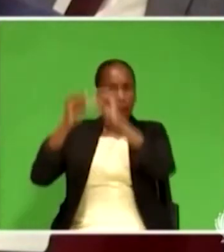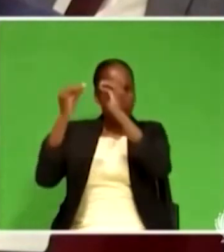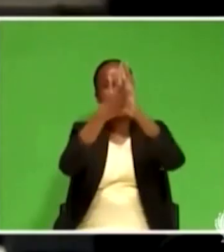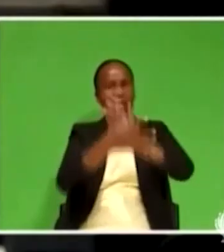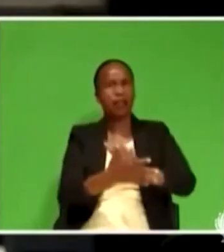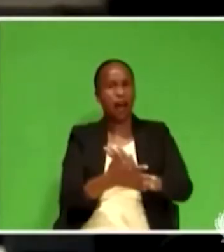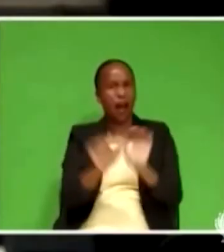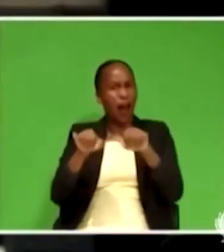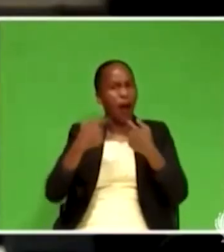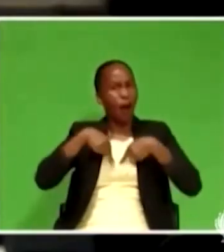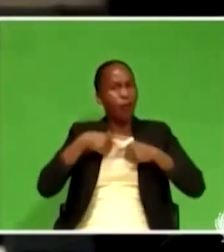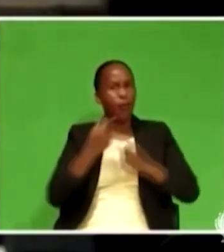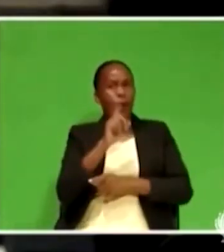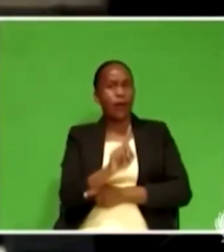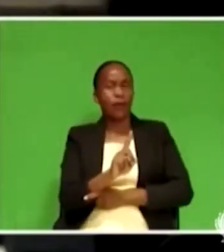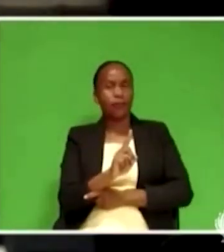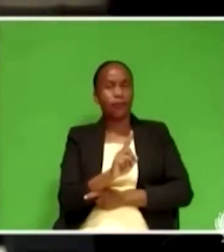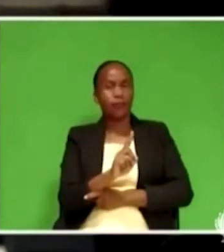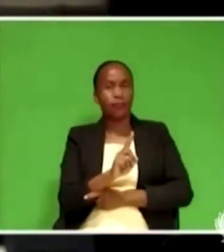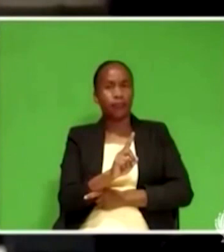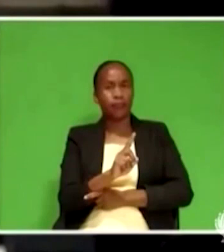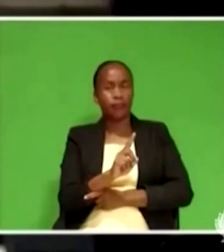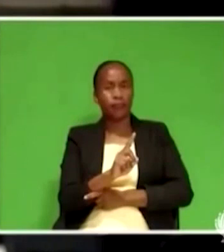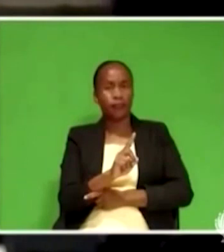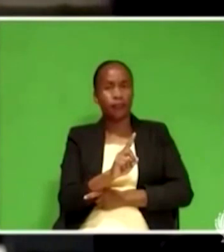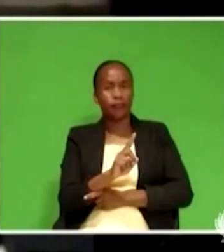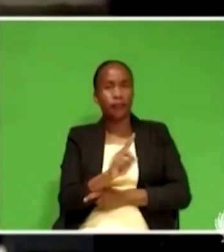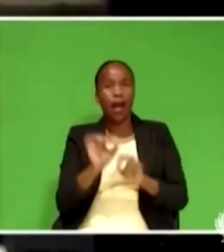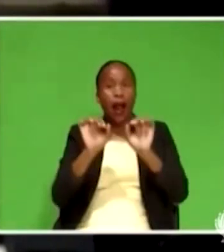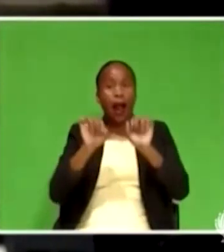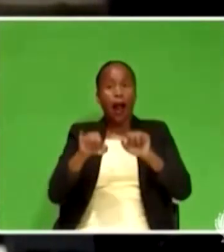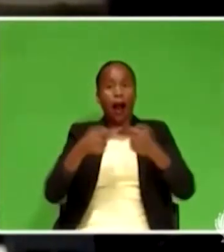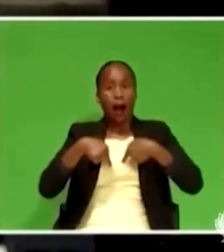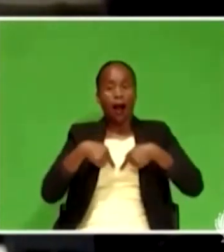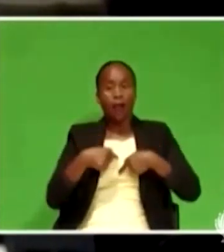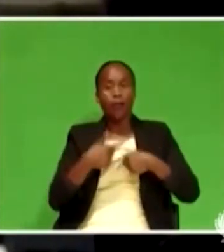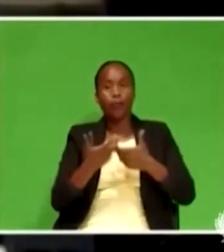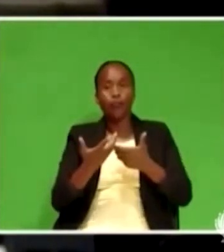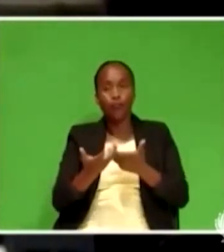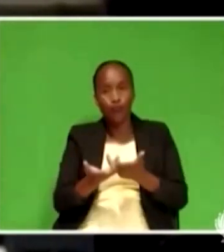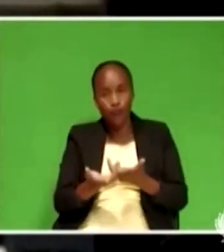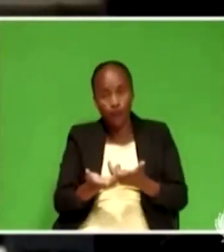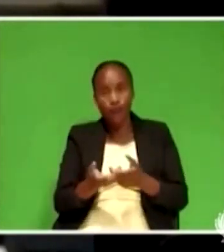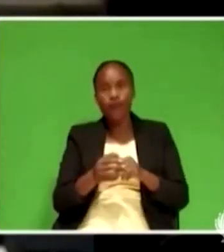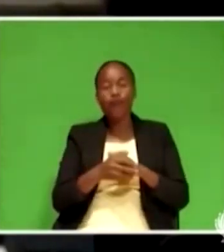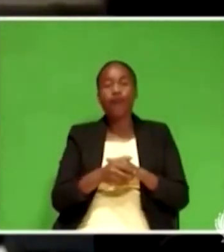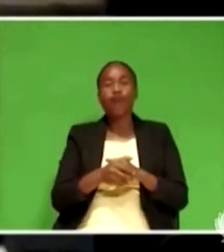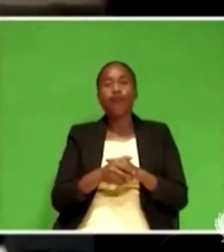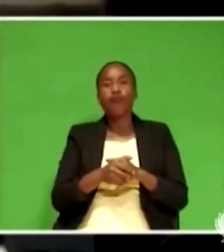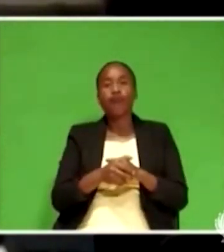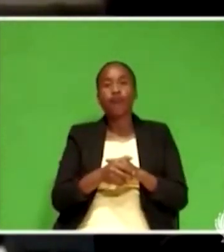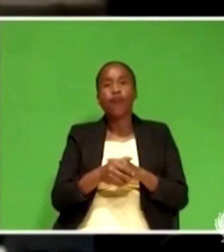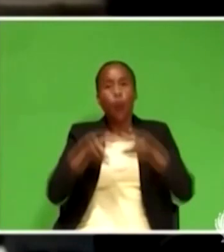شعبنا ستمكننا حاله الكوارث من توفير تدابير العمليه التي نحتاج الى اتخاذها